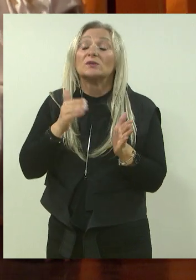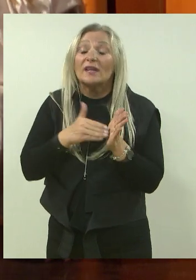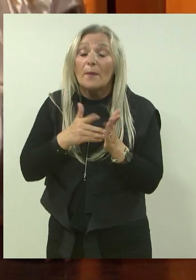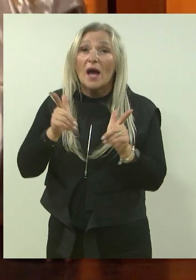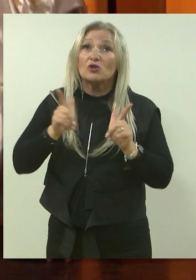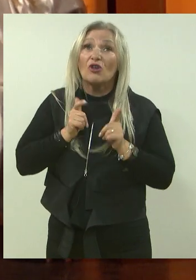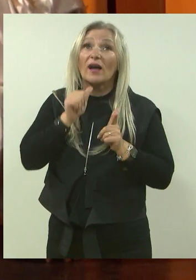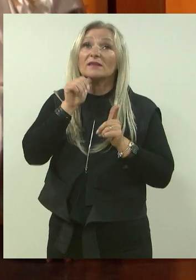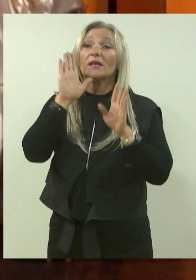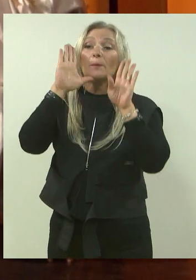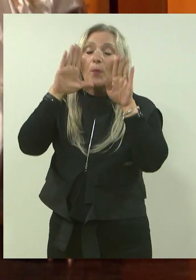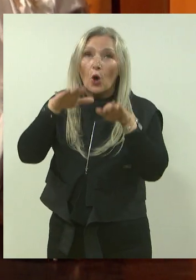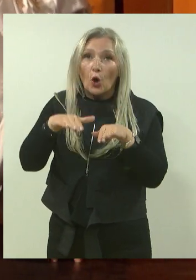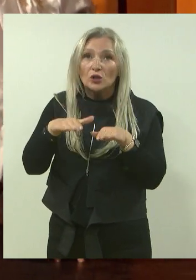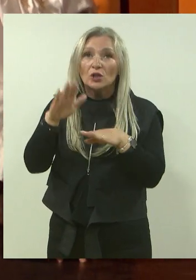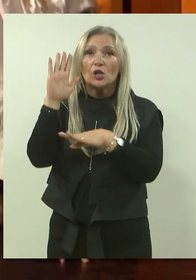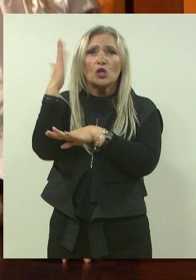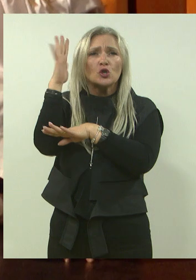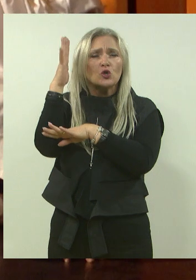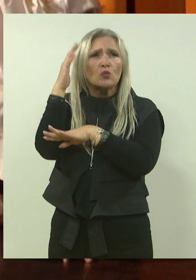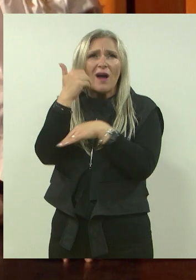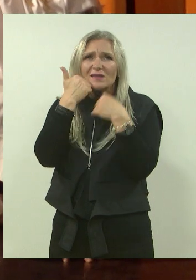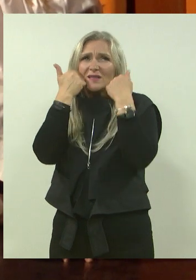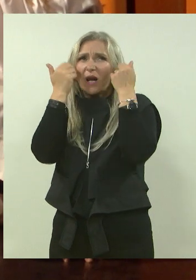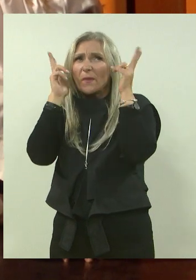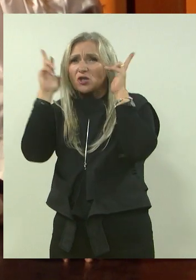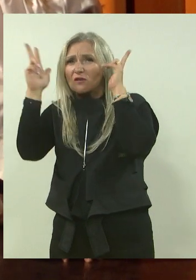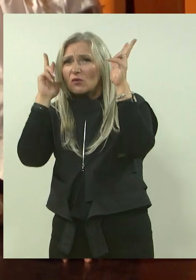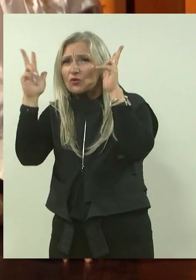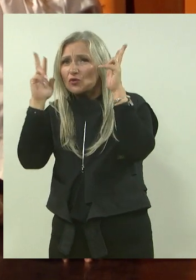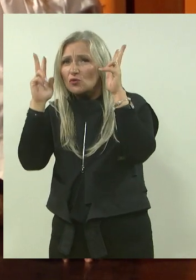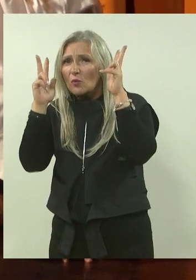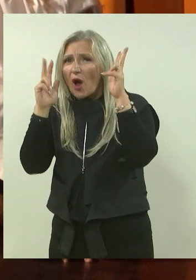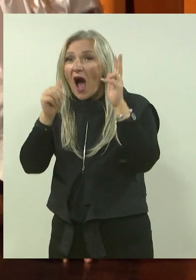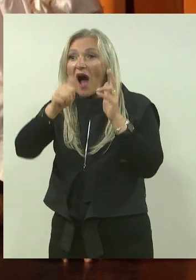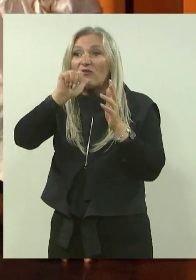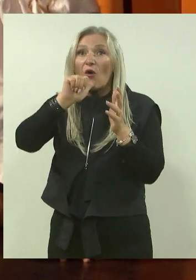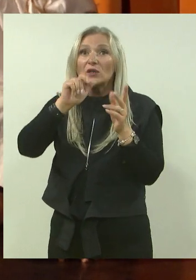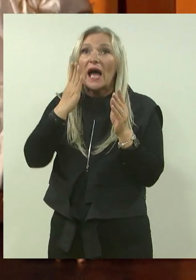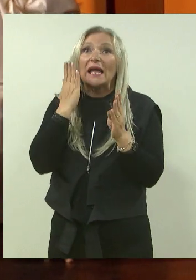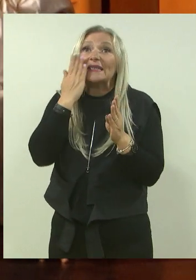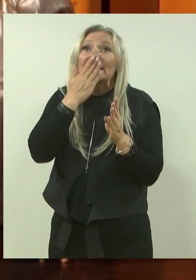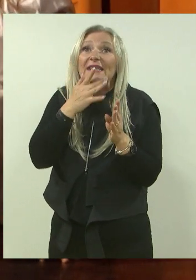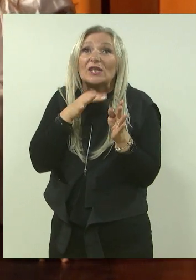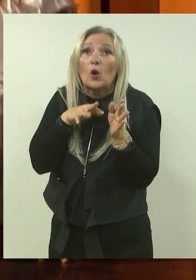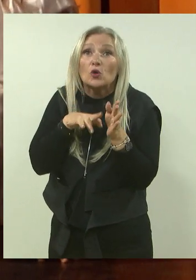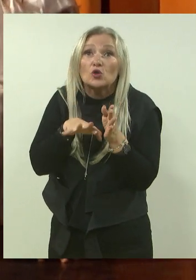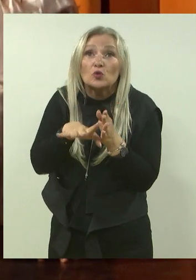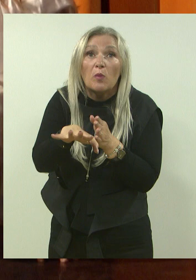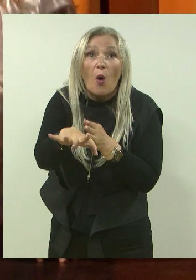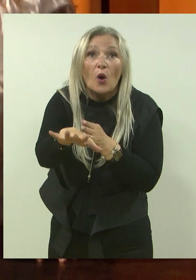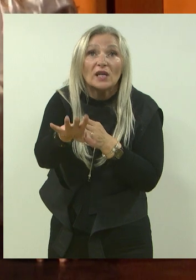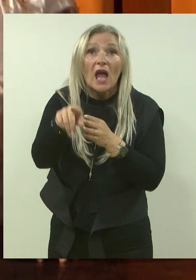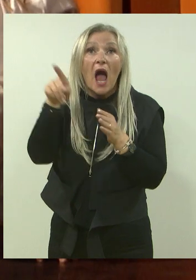se. Šuma sramežljivo šumi, a voda po stihoma žubori. Vo dvoru je pikuša s